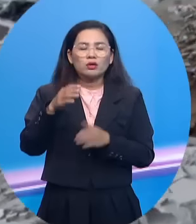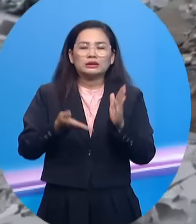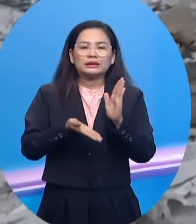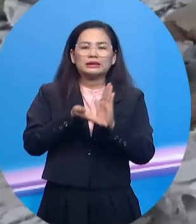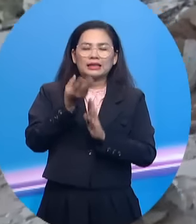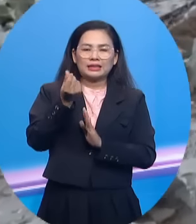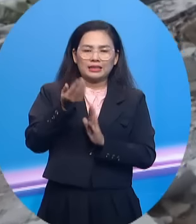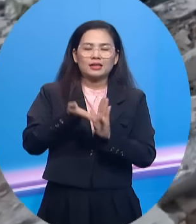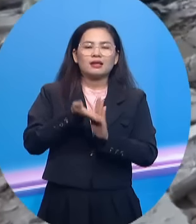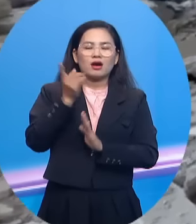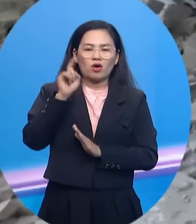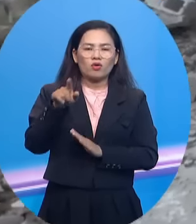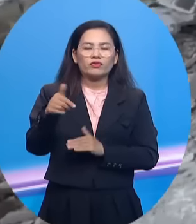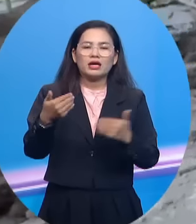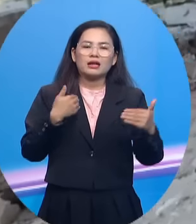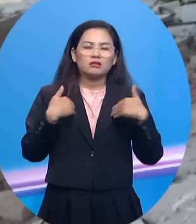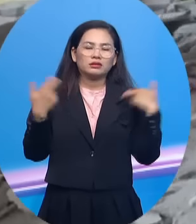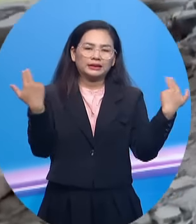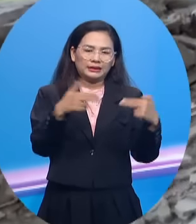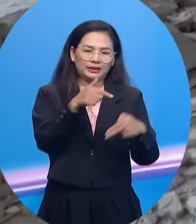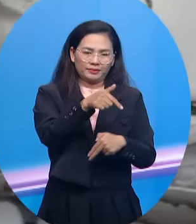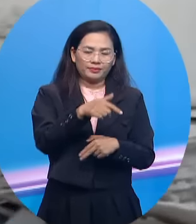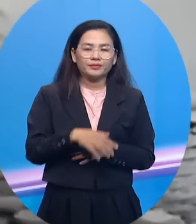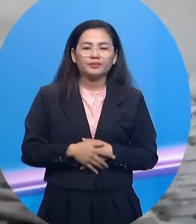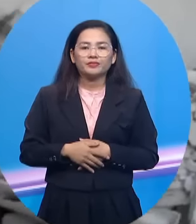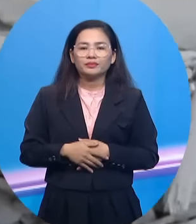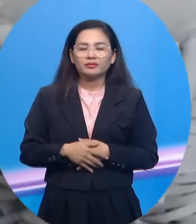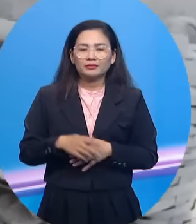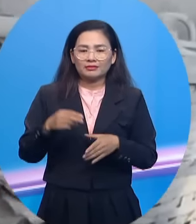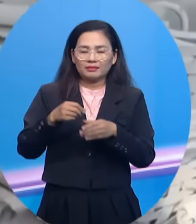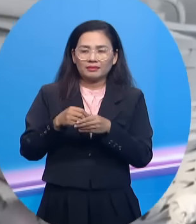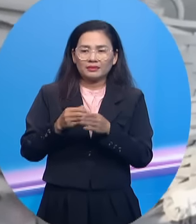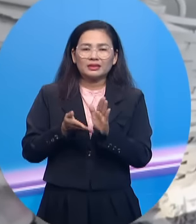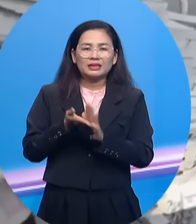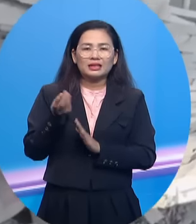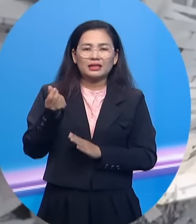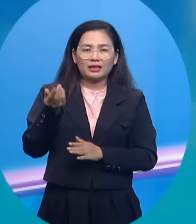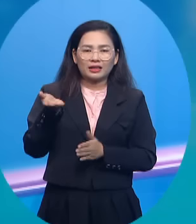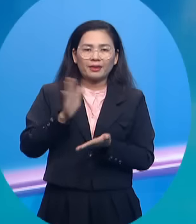trong ngày 12 tháng 8. Đây là phiên thứ 5 liên tiếp mặt hàng này tăng giá.